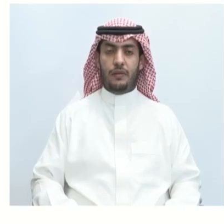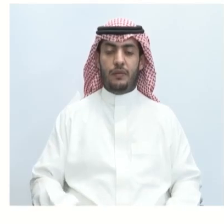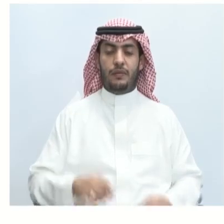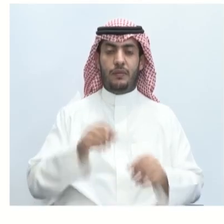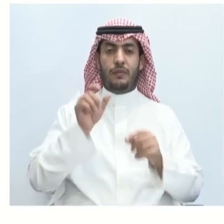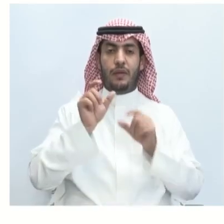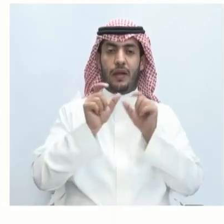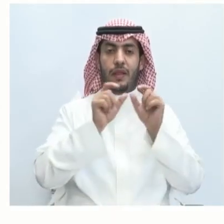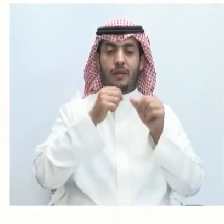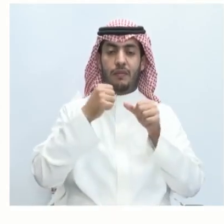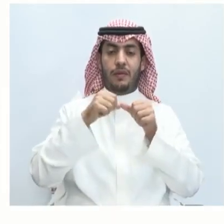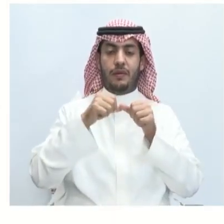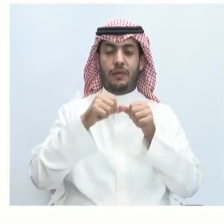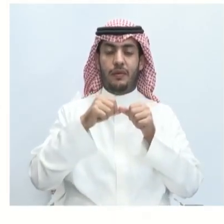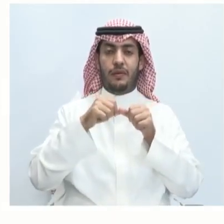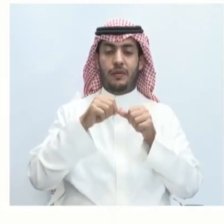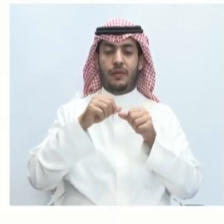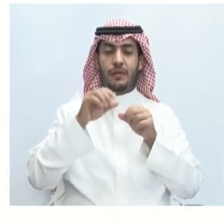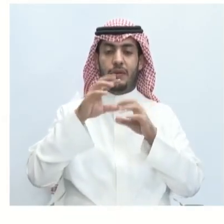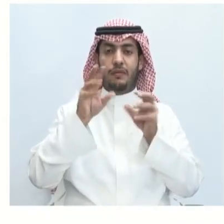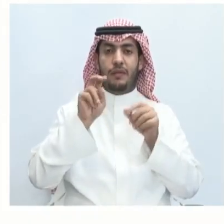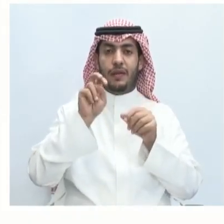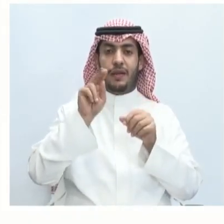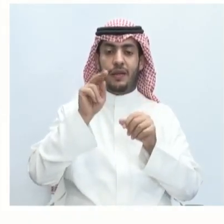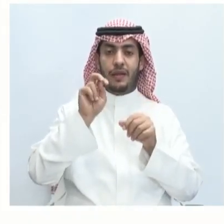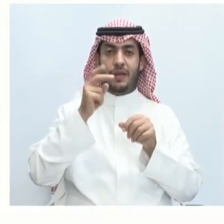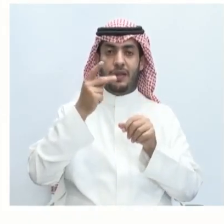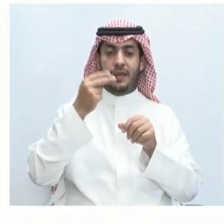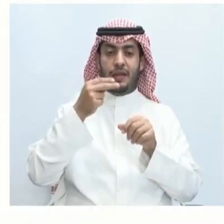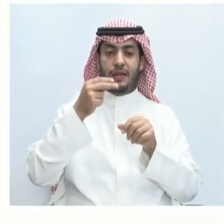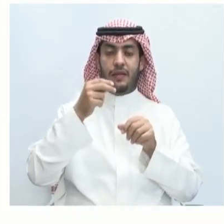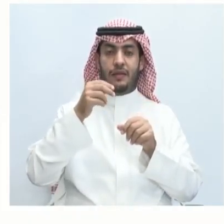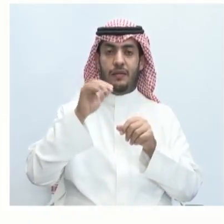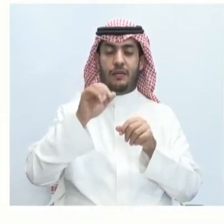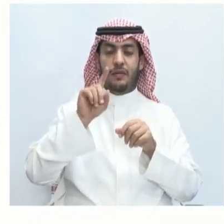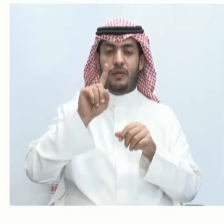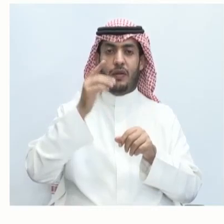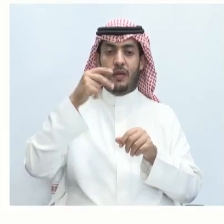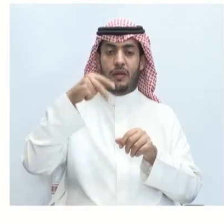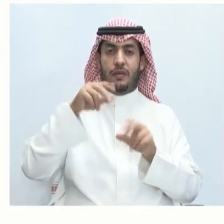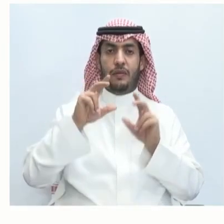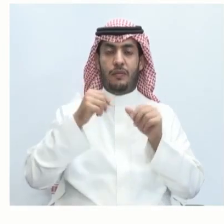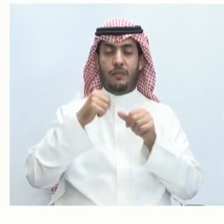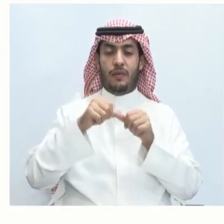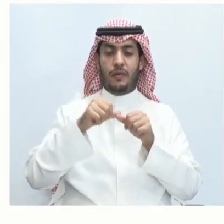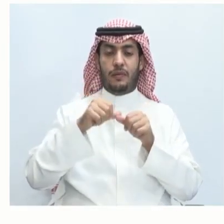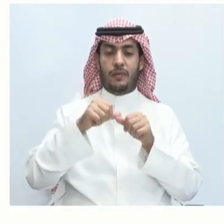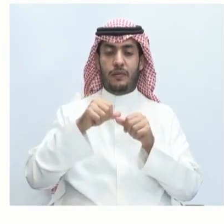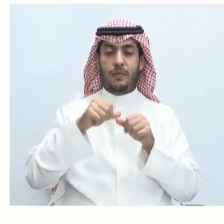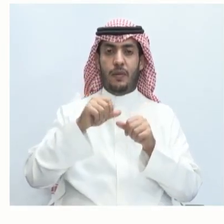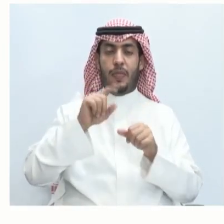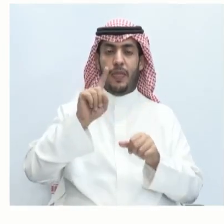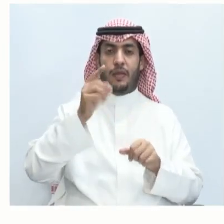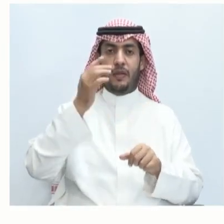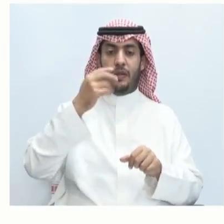القطع المتبقيه اذا اقوم بعد القطع او عدد قطع نموذج الكسر ثمن المتبقيه كم يتبقى لدينا